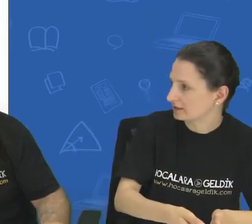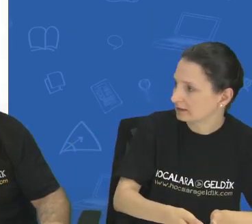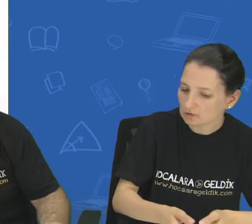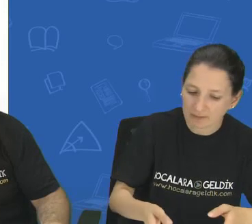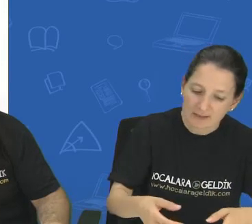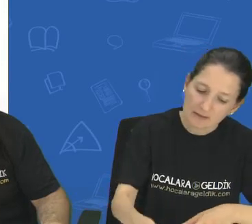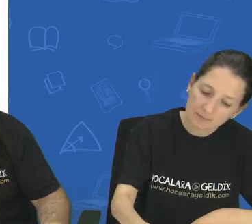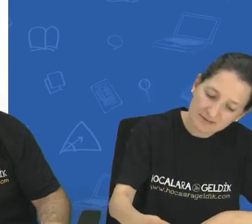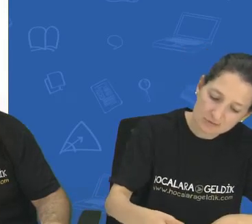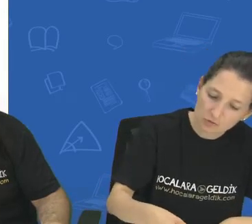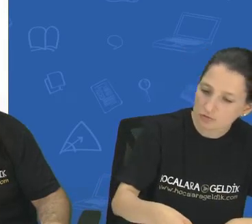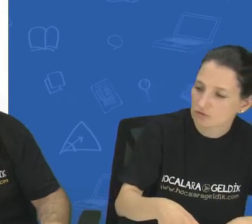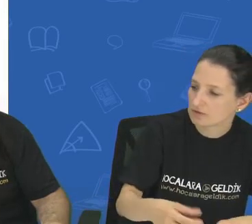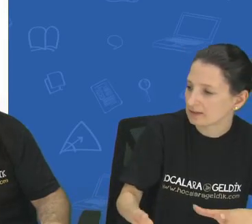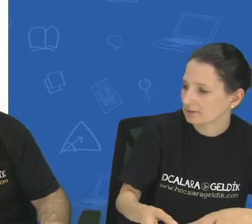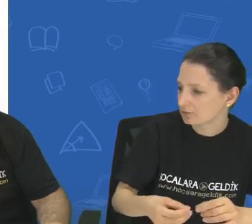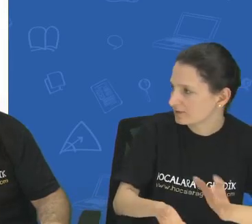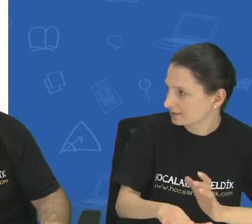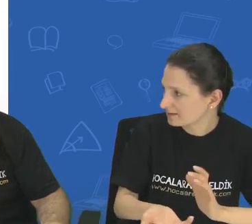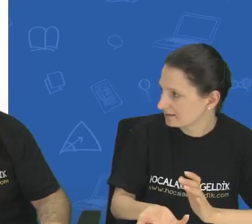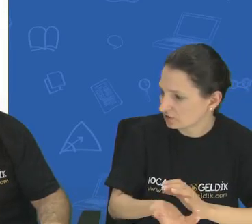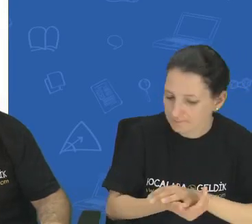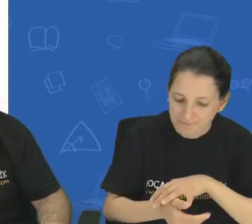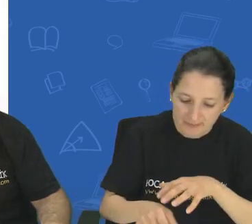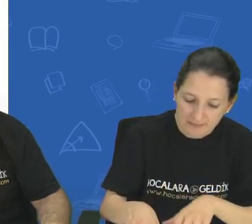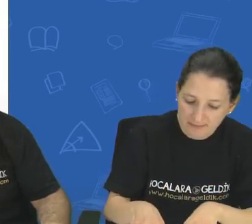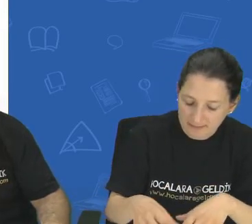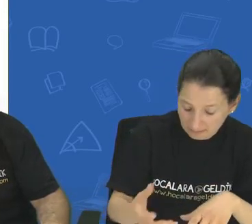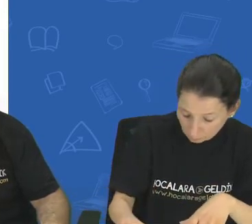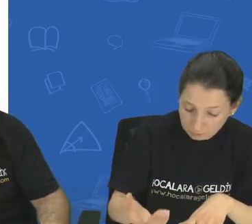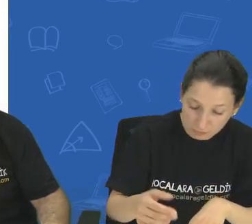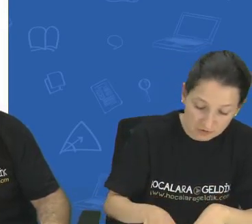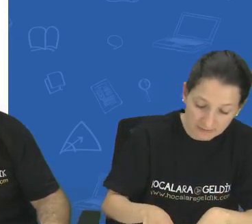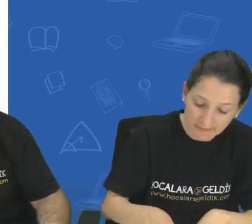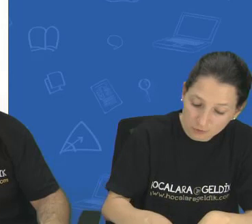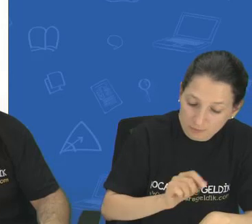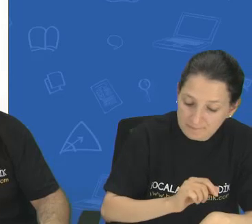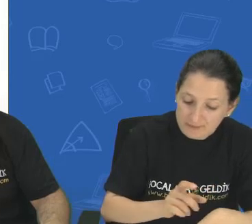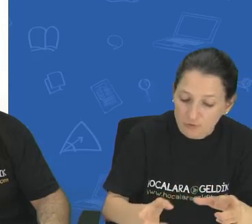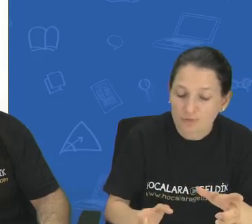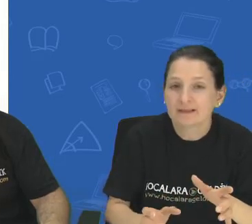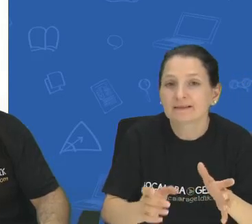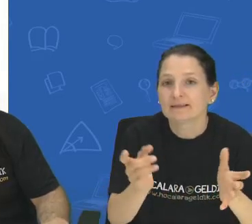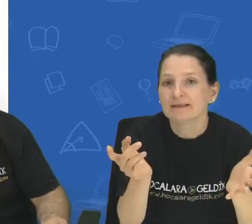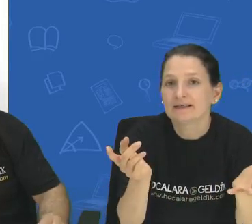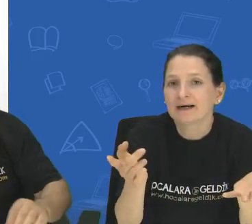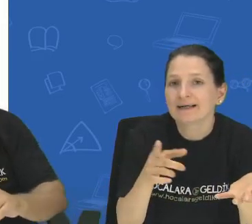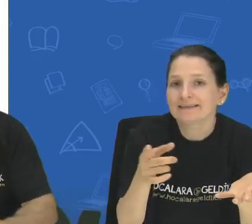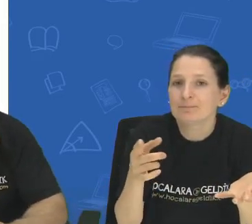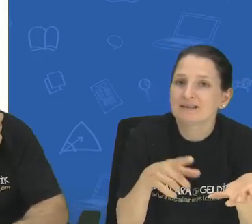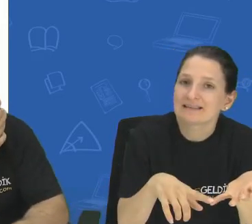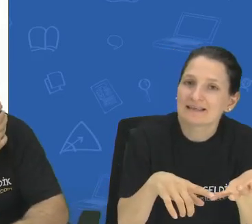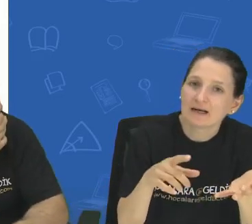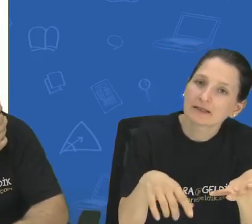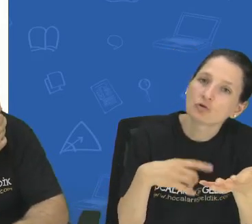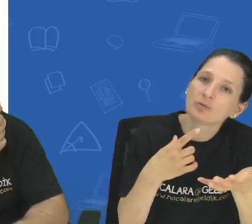da ilaçla ilgileniyor ama yani biz öncüyüz diyelim. Niye? Çünkü sentezlenecek. Oluşturulacak yani. Gübre. Gübrelerin